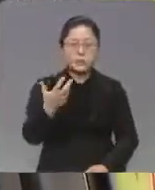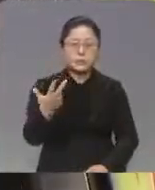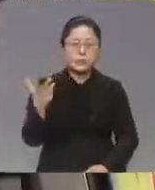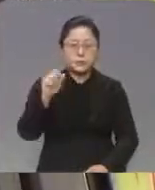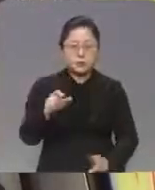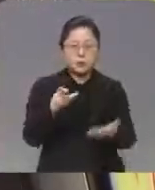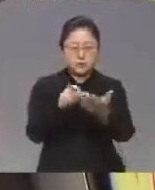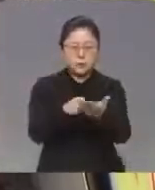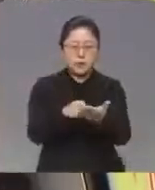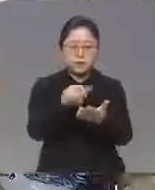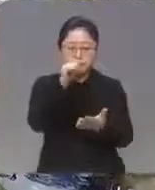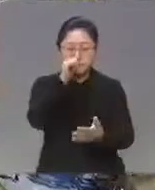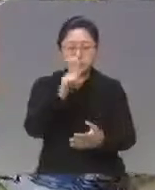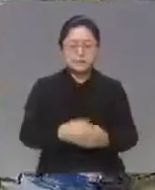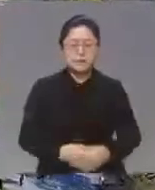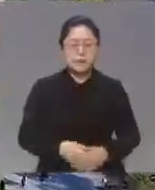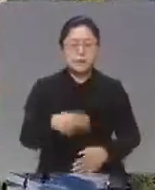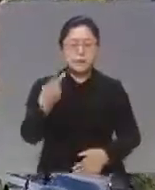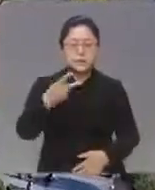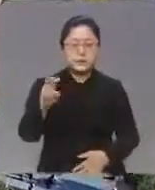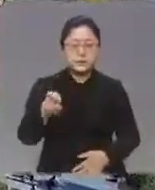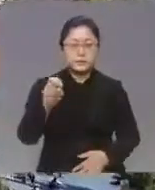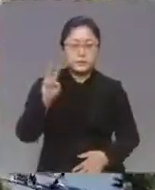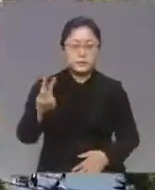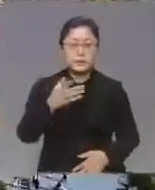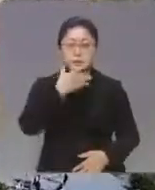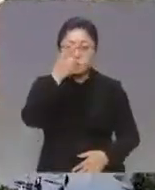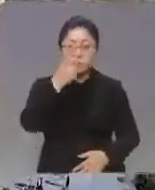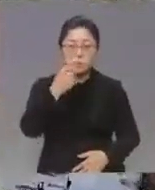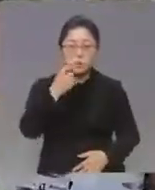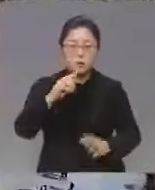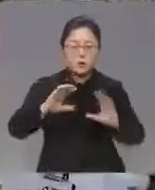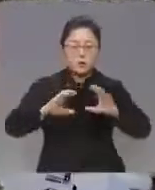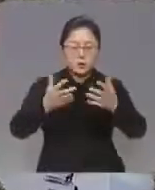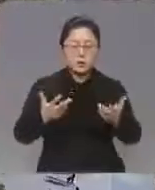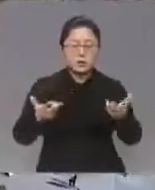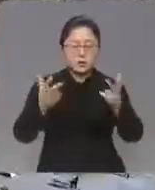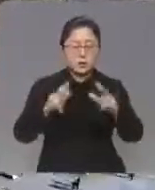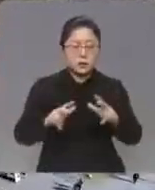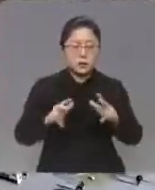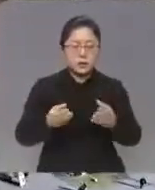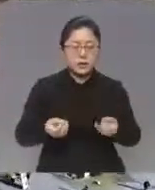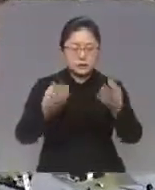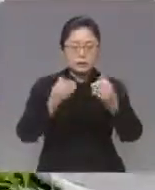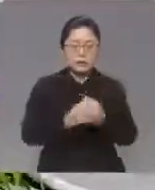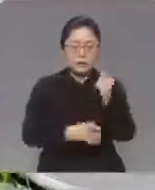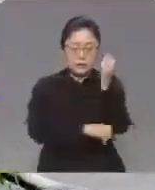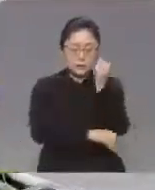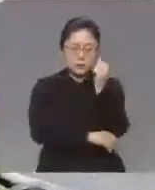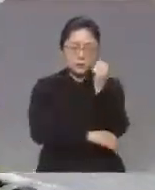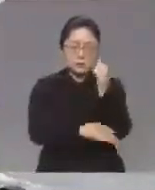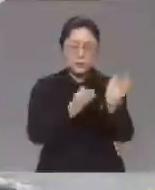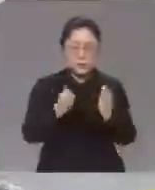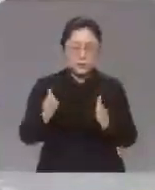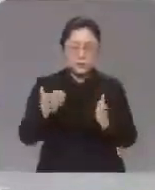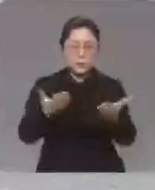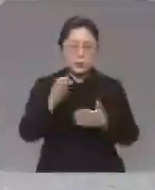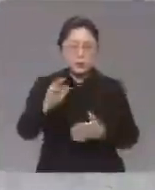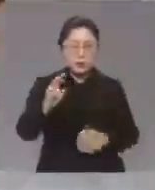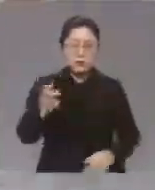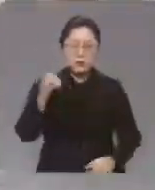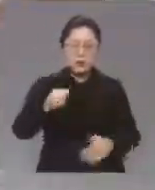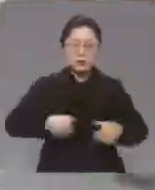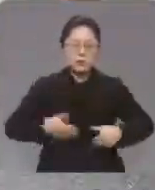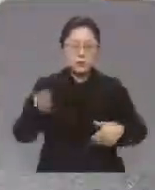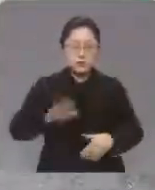원만 반영됐습니다. 2023년 순천만 정원 박람회 개최를 위한 기반시설 사업비도 20억 원이